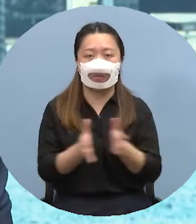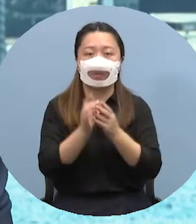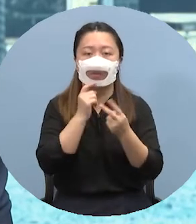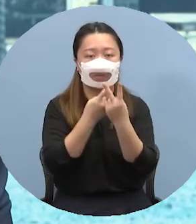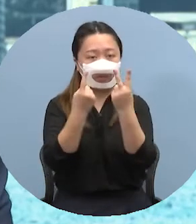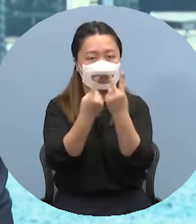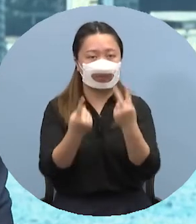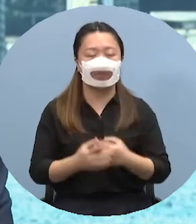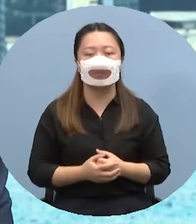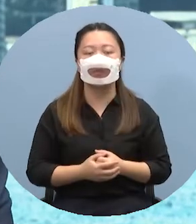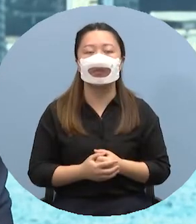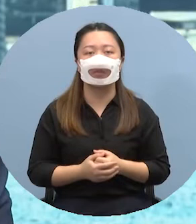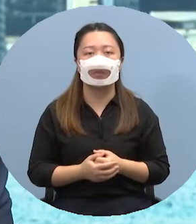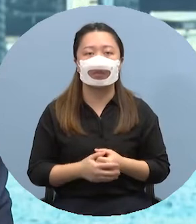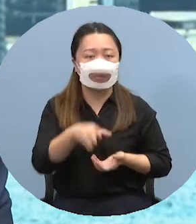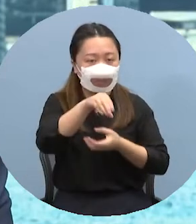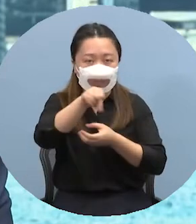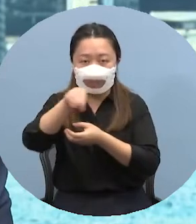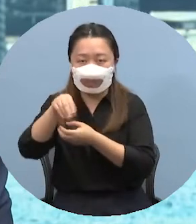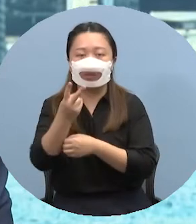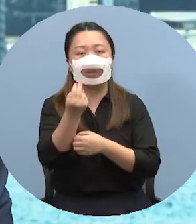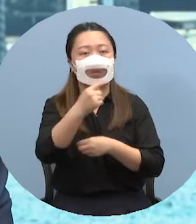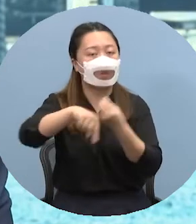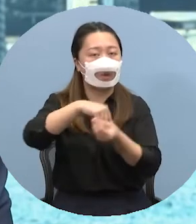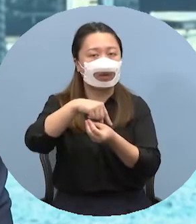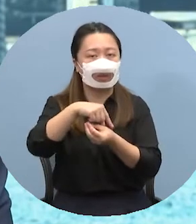21宗的個案，我們都拿了20個環境樣本，